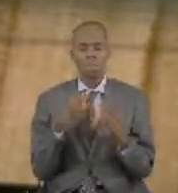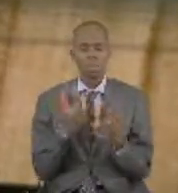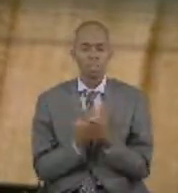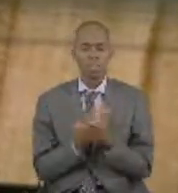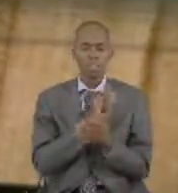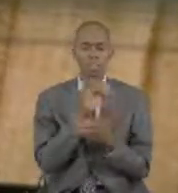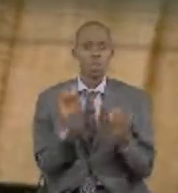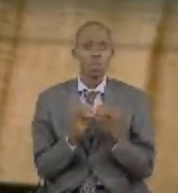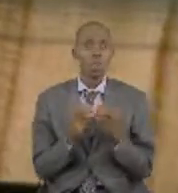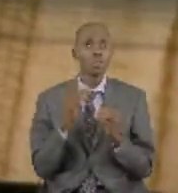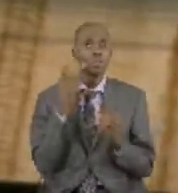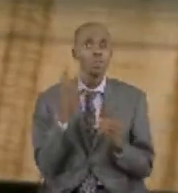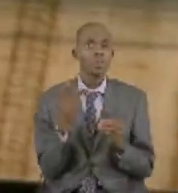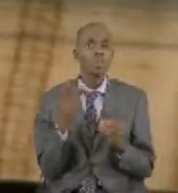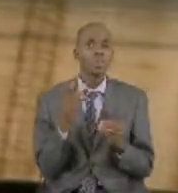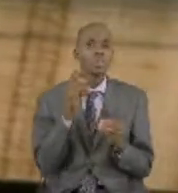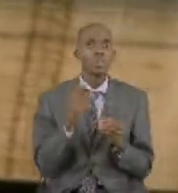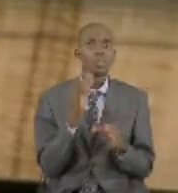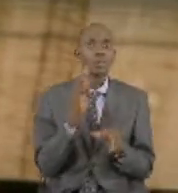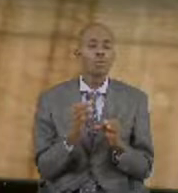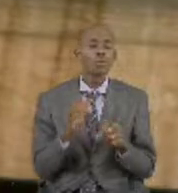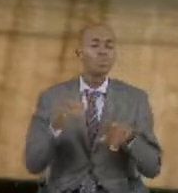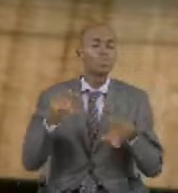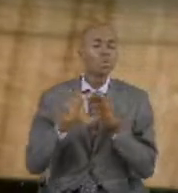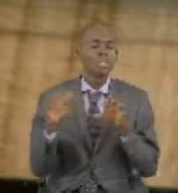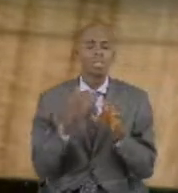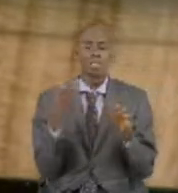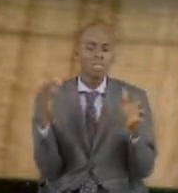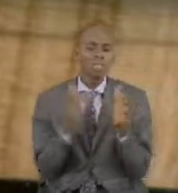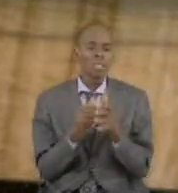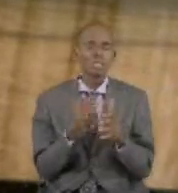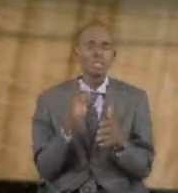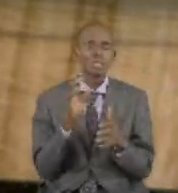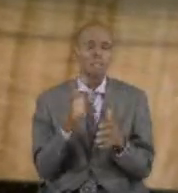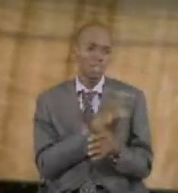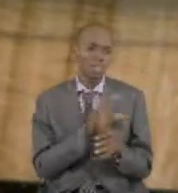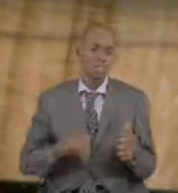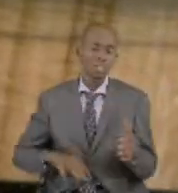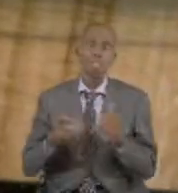personne. Ils ne pouvaient rien faire contre Christ, que le Père Céleste n'a